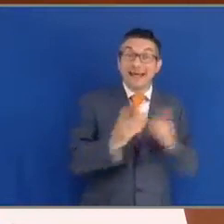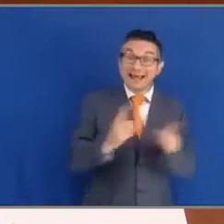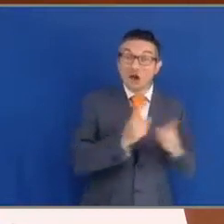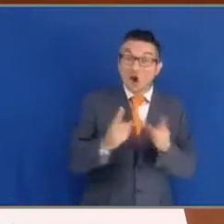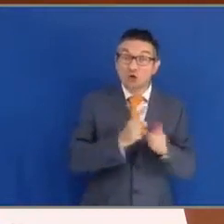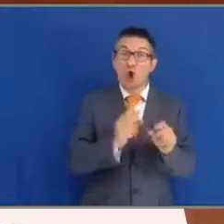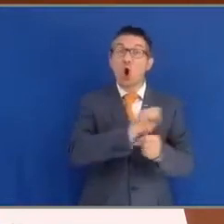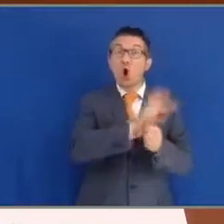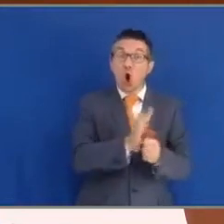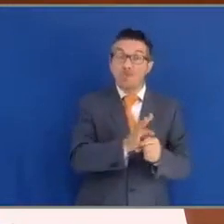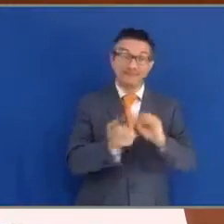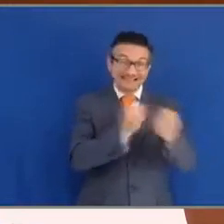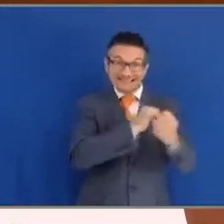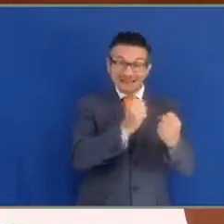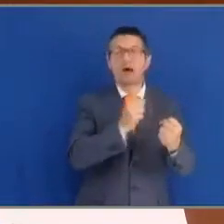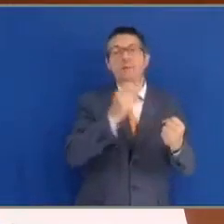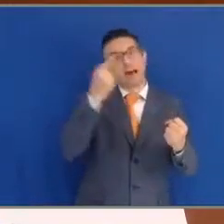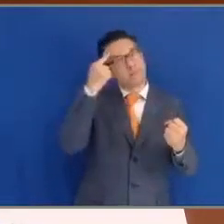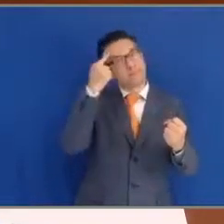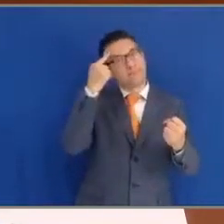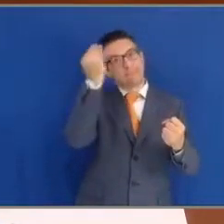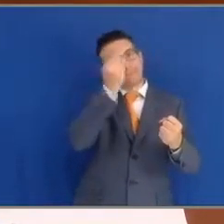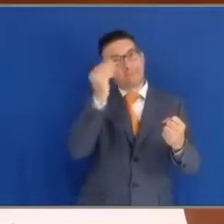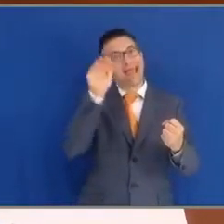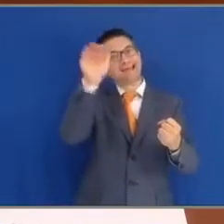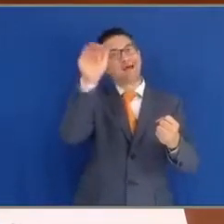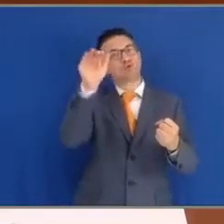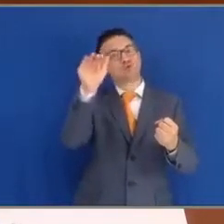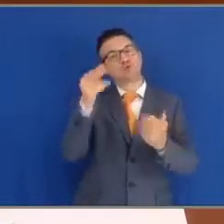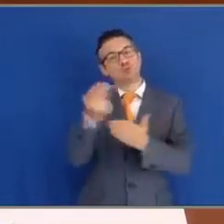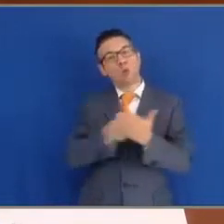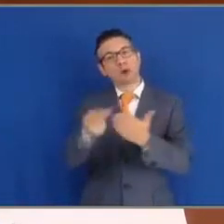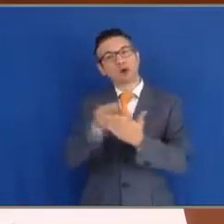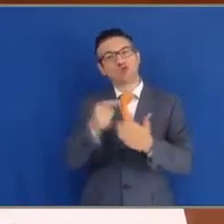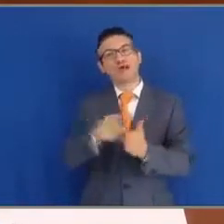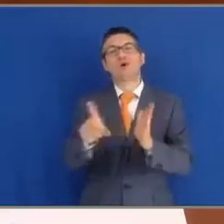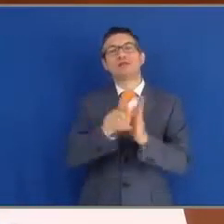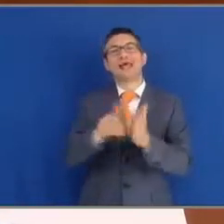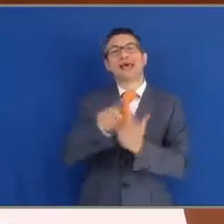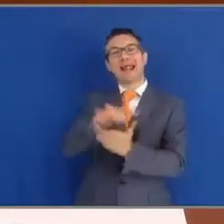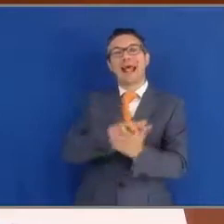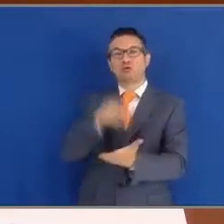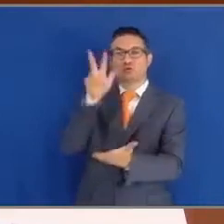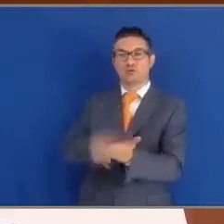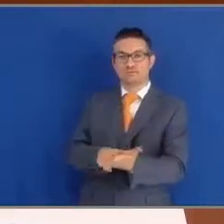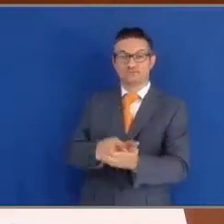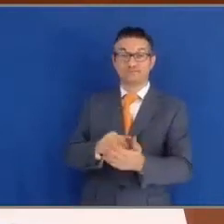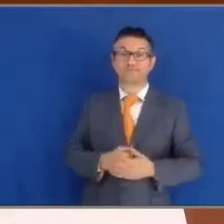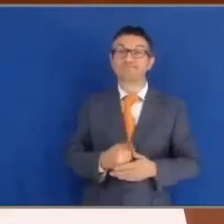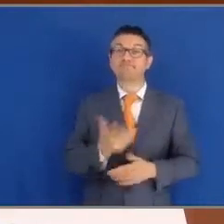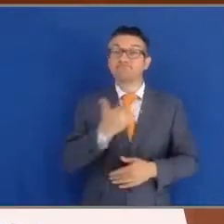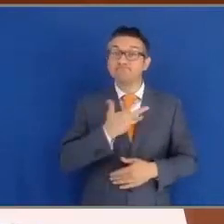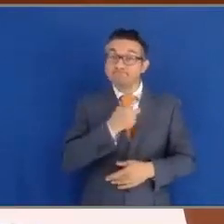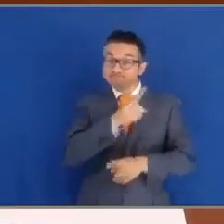a pensare a costruire questo decreto. Se ci sono domande.